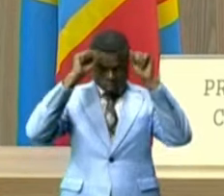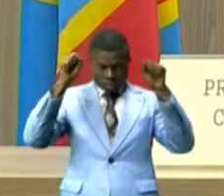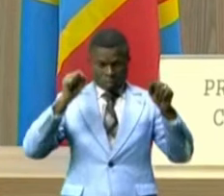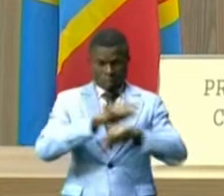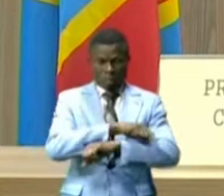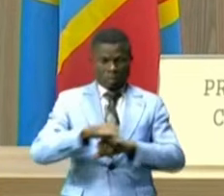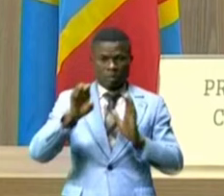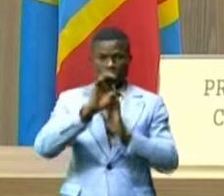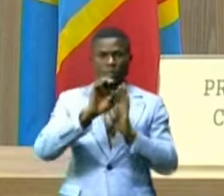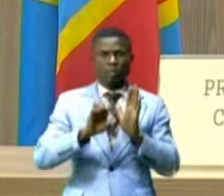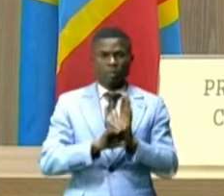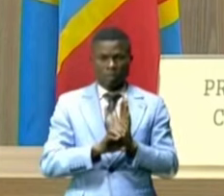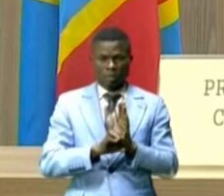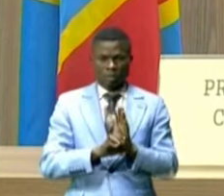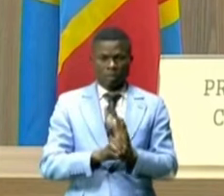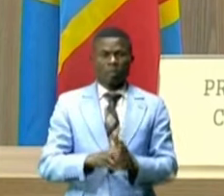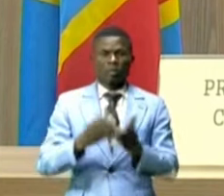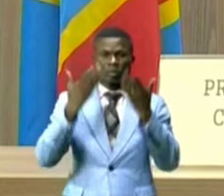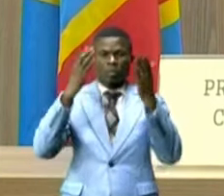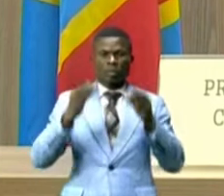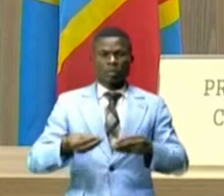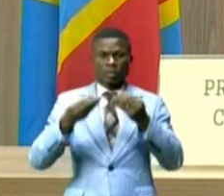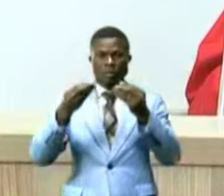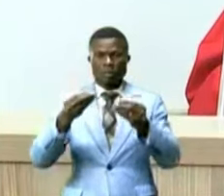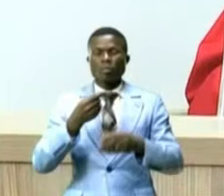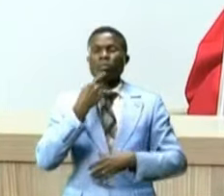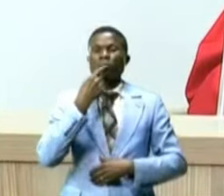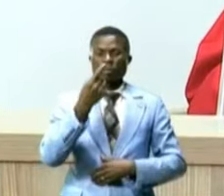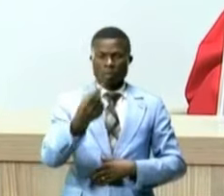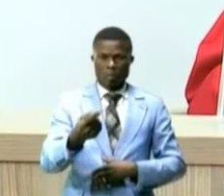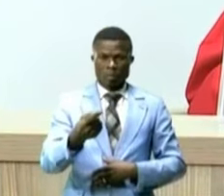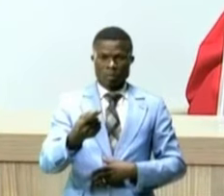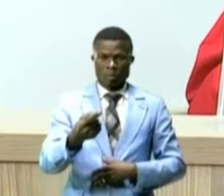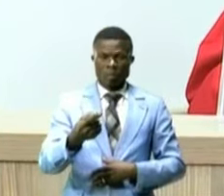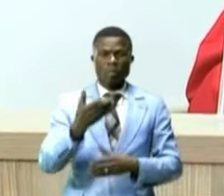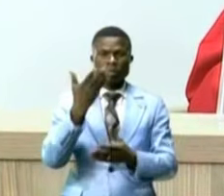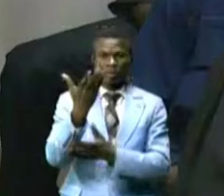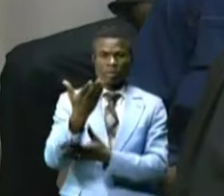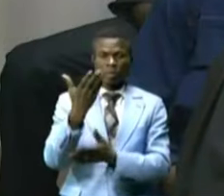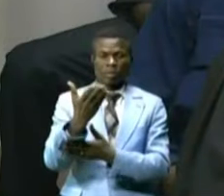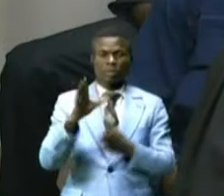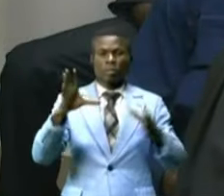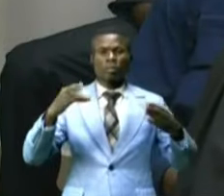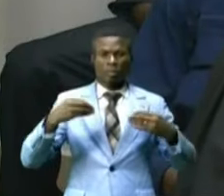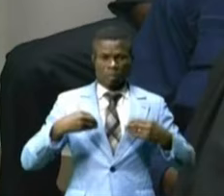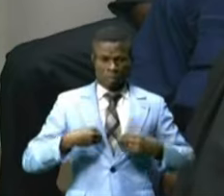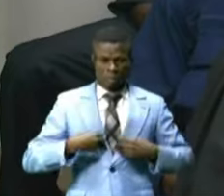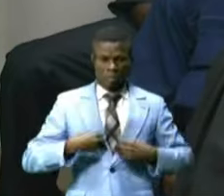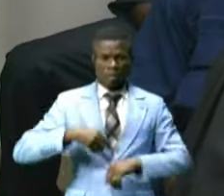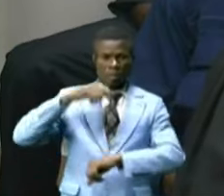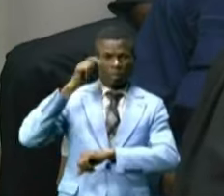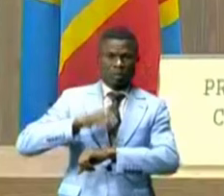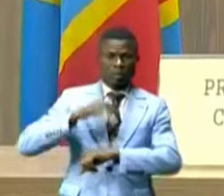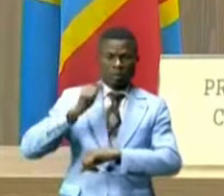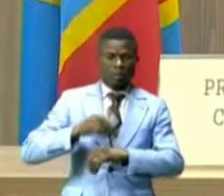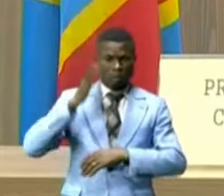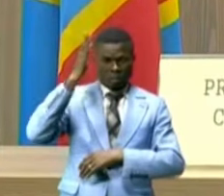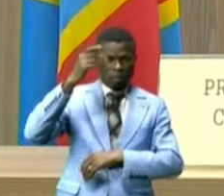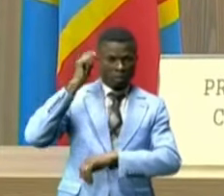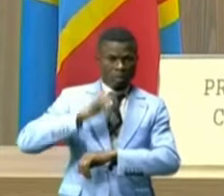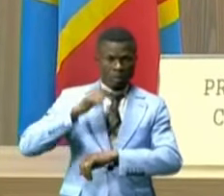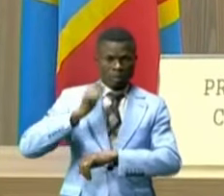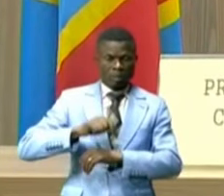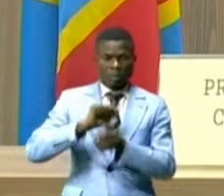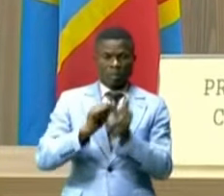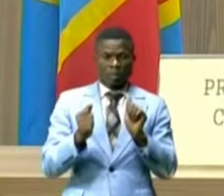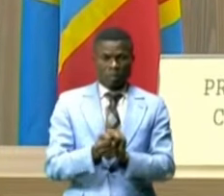Cour constitutionnelle, Dieudonné Kamolita, a déclaré la demande recevable mais non fondée. Les prochaines audiences sur cette